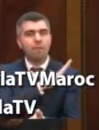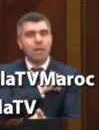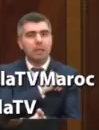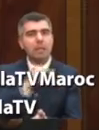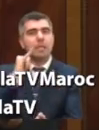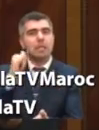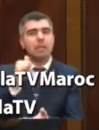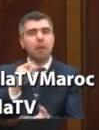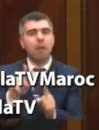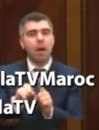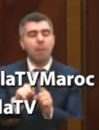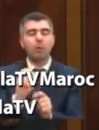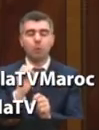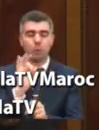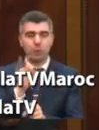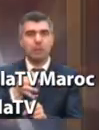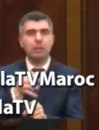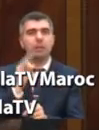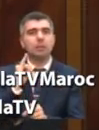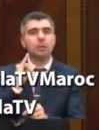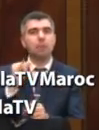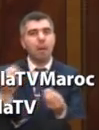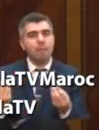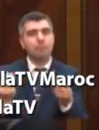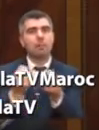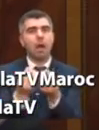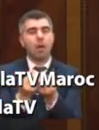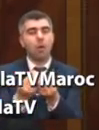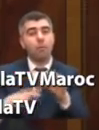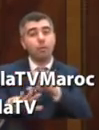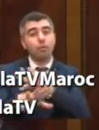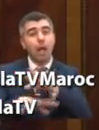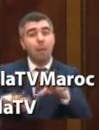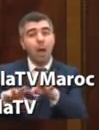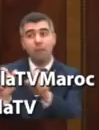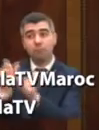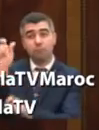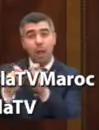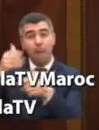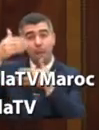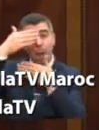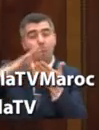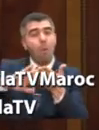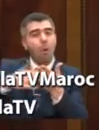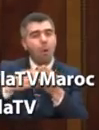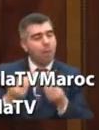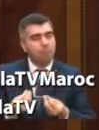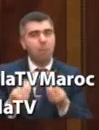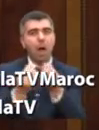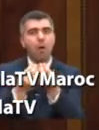ورمزا لصمودها، والشعب المغربي دائما يعتبر القضية الفلسطينية قضية مركزية. فمهما تكون